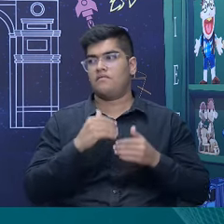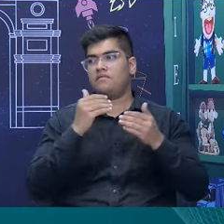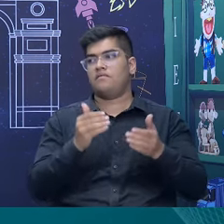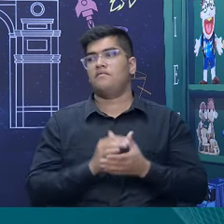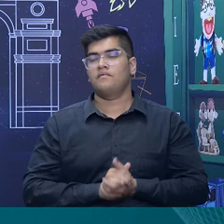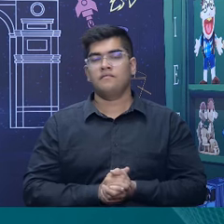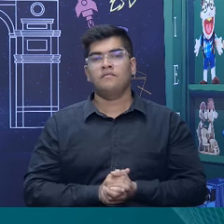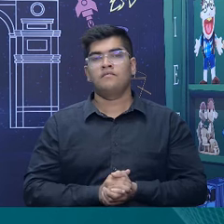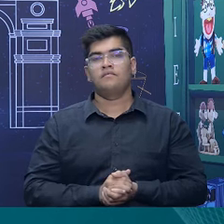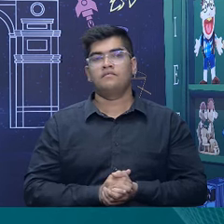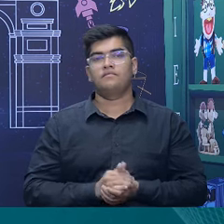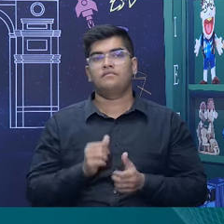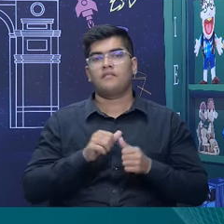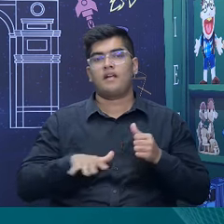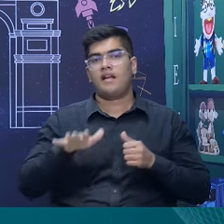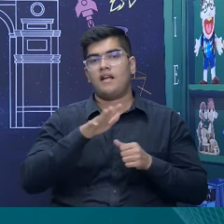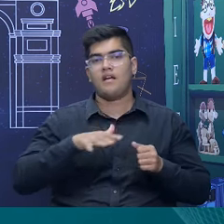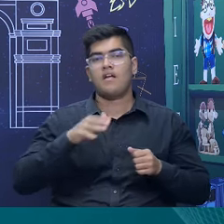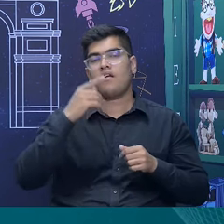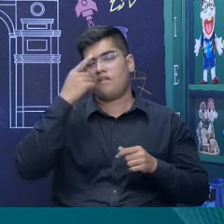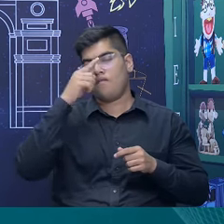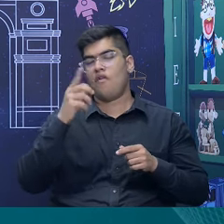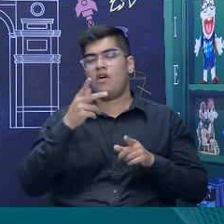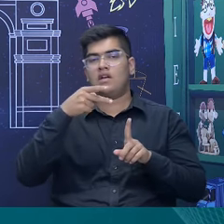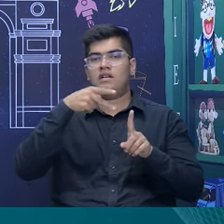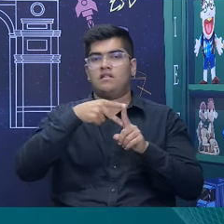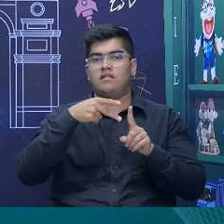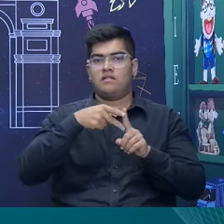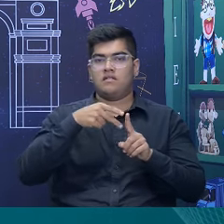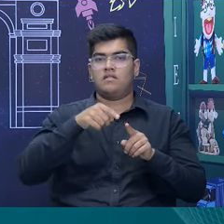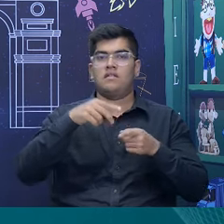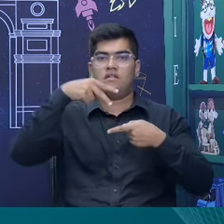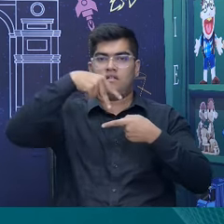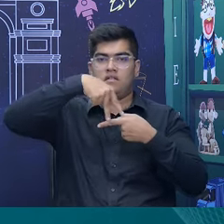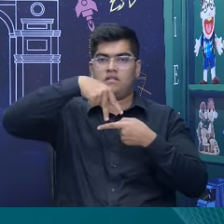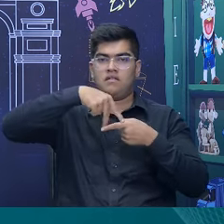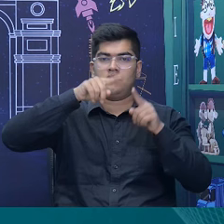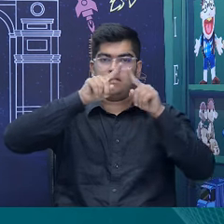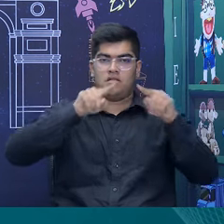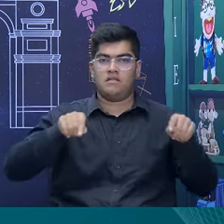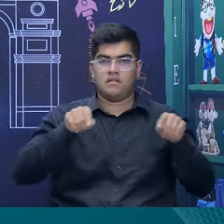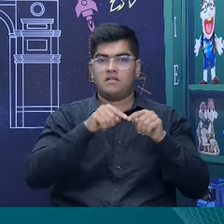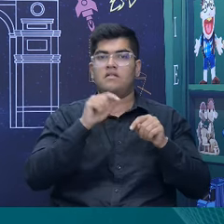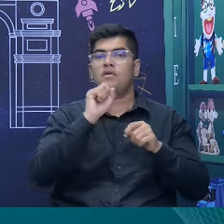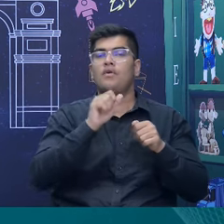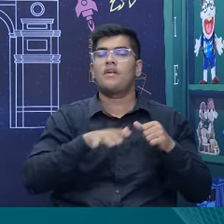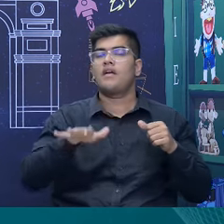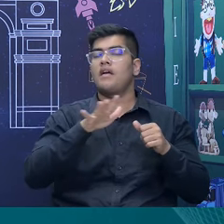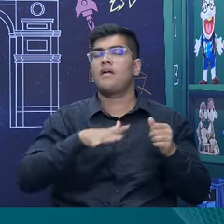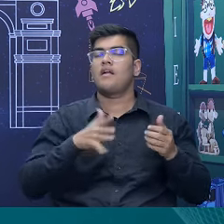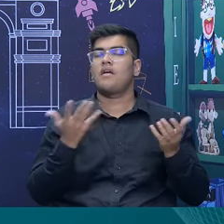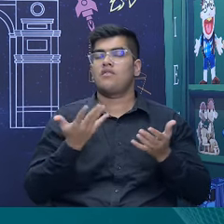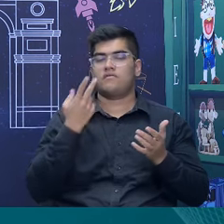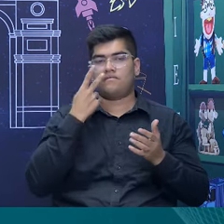यसम अच्छा एरिया ऑफ ट्रायंगल अब एरिया ऑफ ट्रायंगल कैसे निकालेंगे एरिया ऑफ ट्रायंगल कैसे निकालेंगे